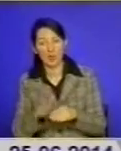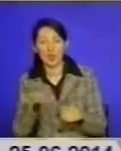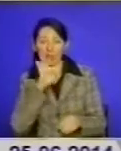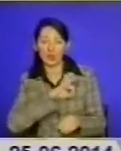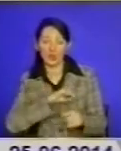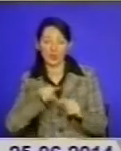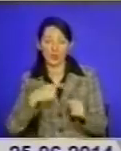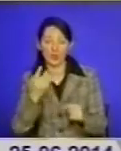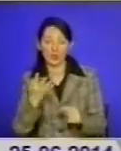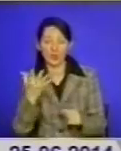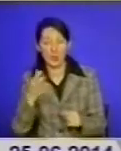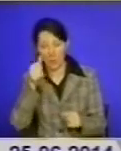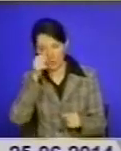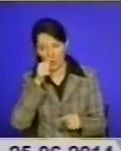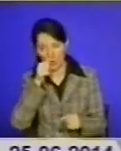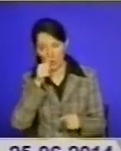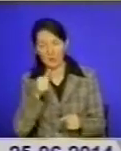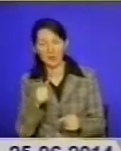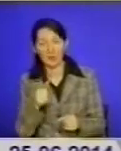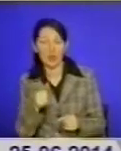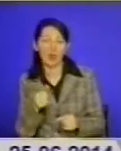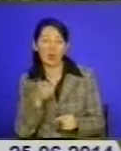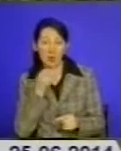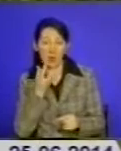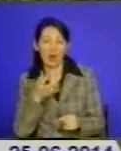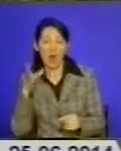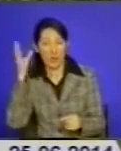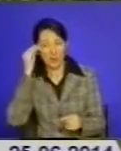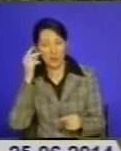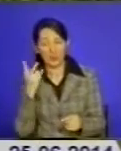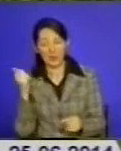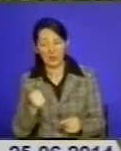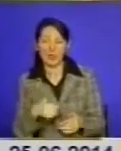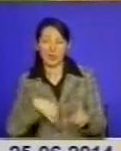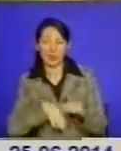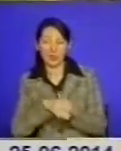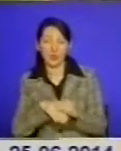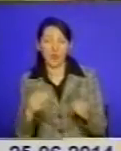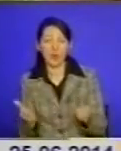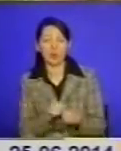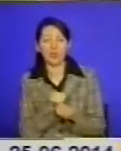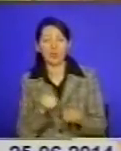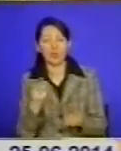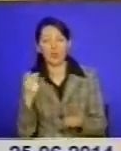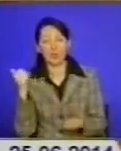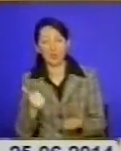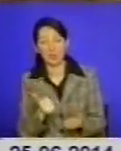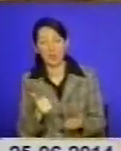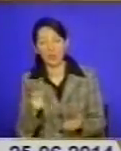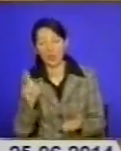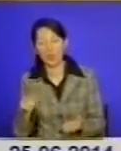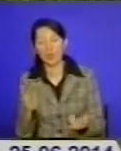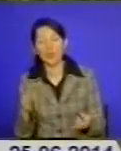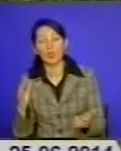місяців. Оптимальною вважається двотижнева відпустка. Получається, 2 тижні – це ще людина не встигне адаптуватися і відпочити,